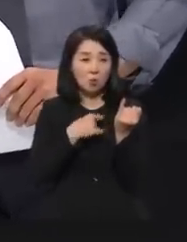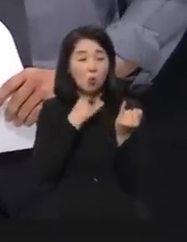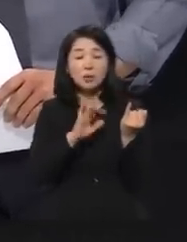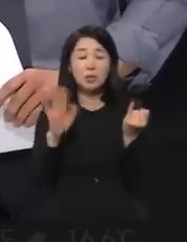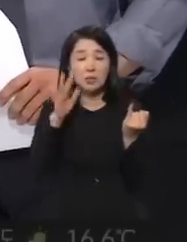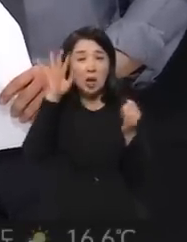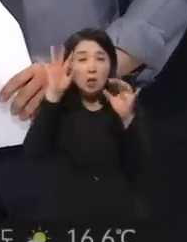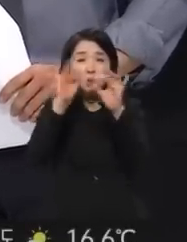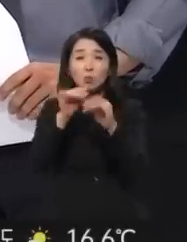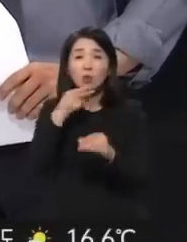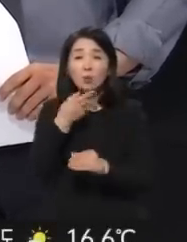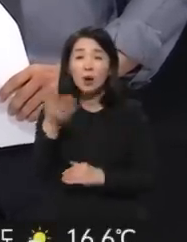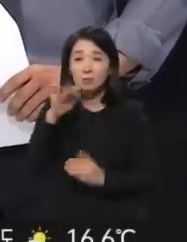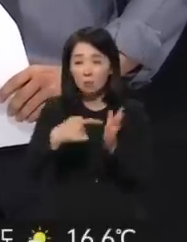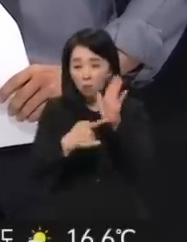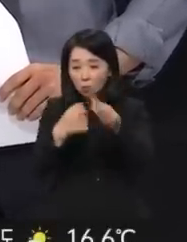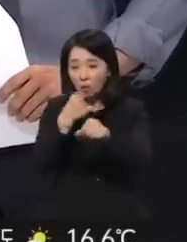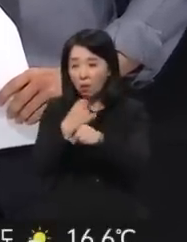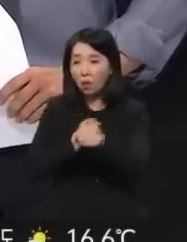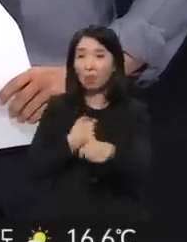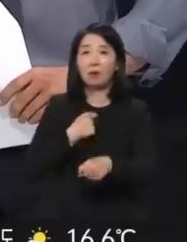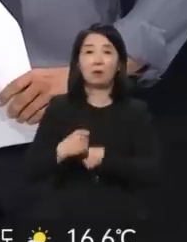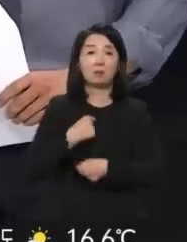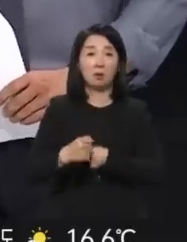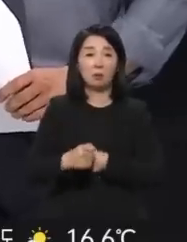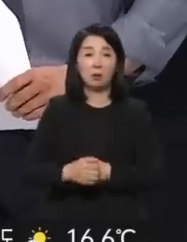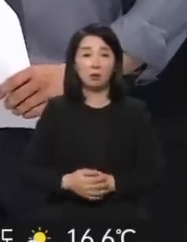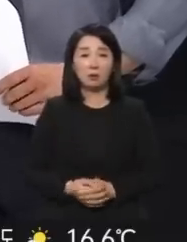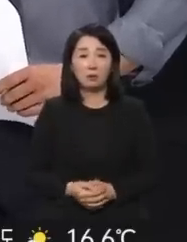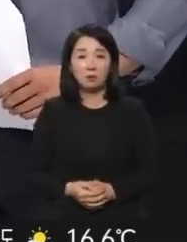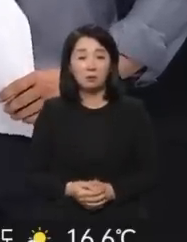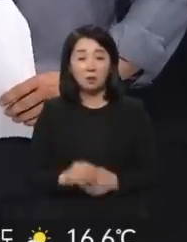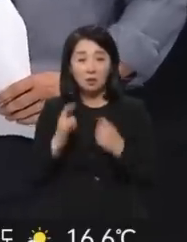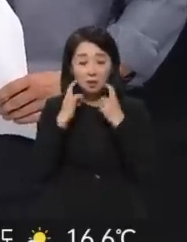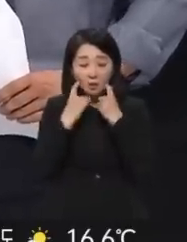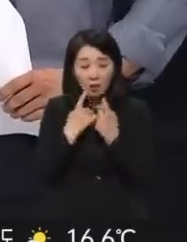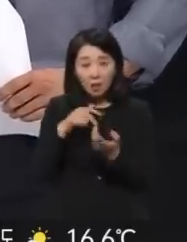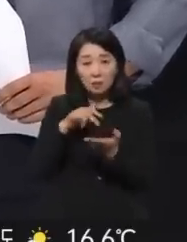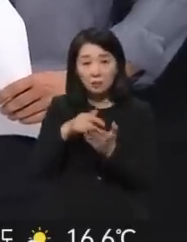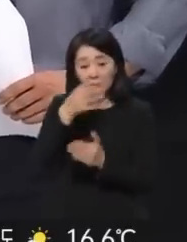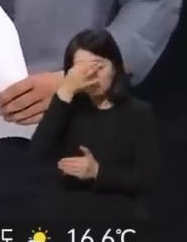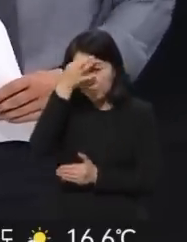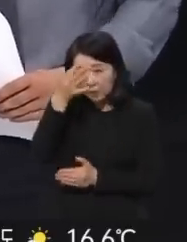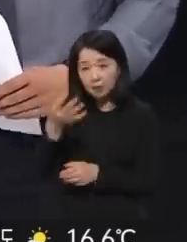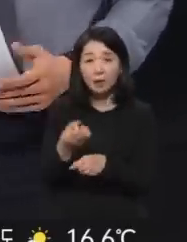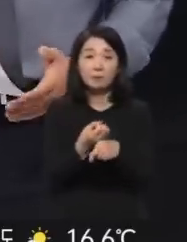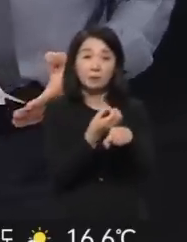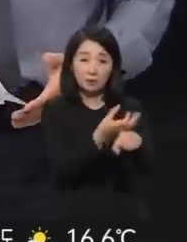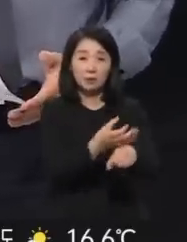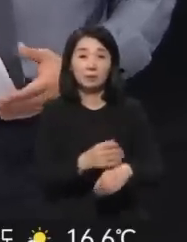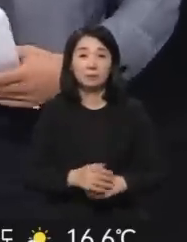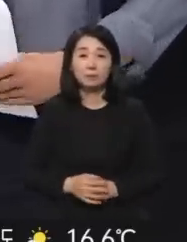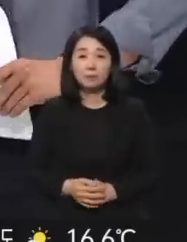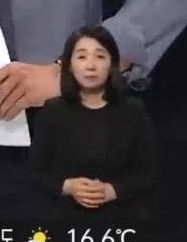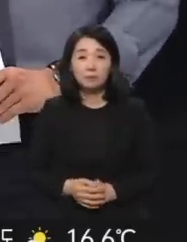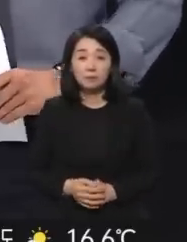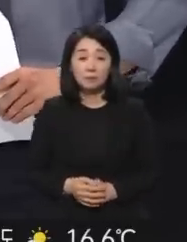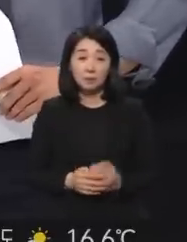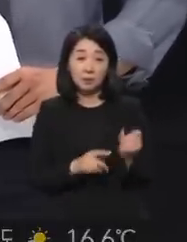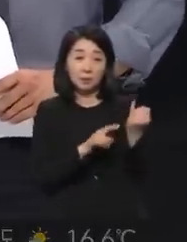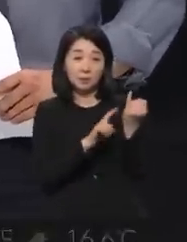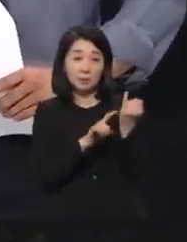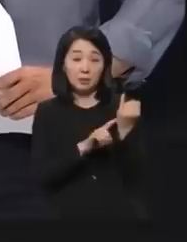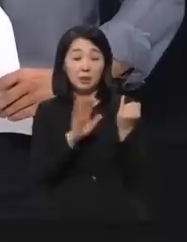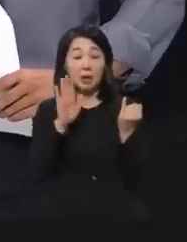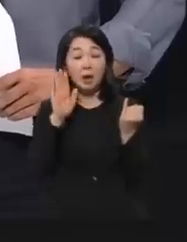하지 않았는데 보도가 나온 것에 대해 당혹스러웠던 것 같다면서 개인적으로 미안함을 전달했습니다. 그러면서도 이 첼리스트가